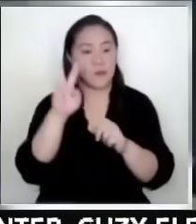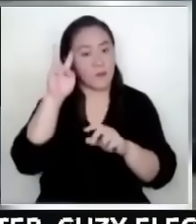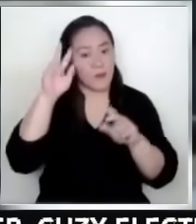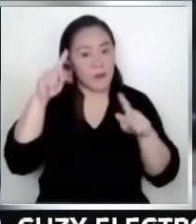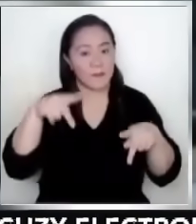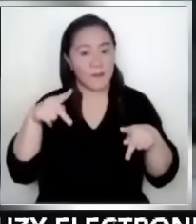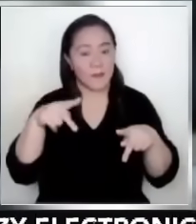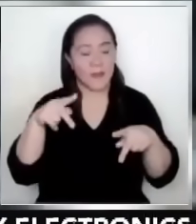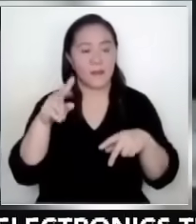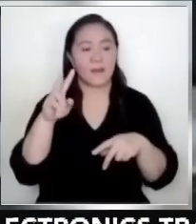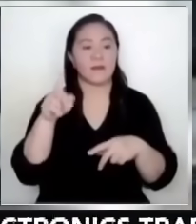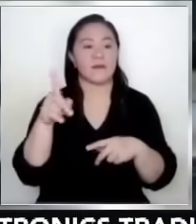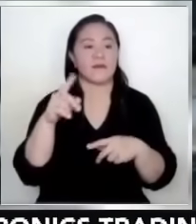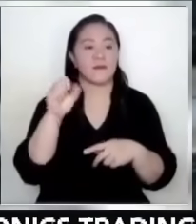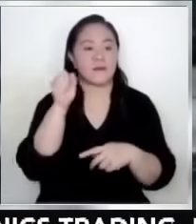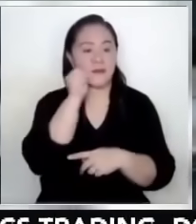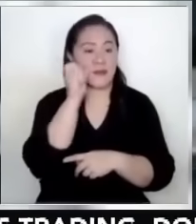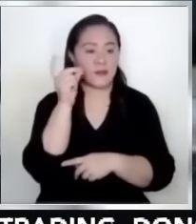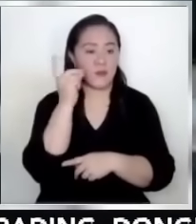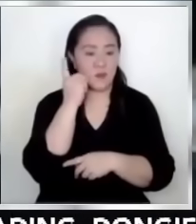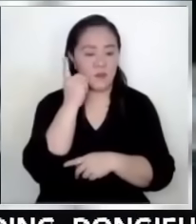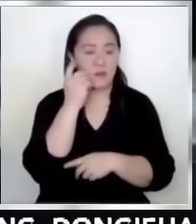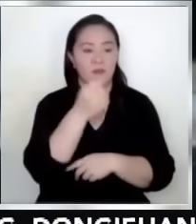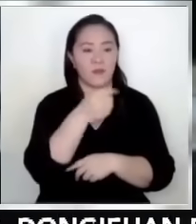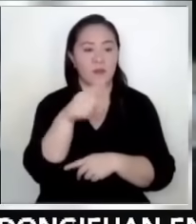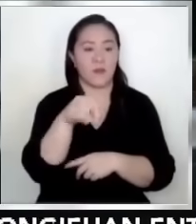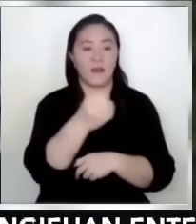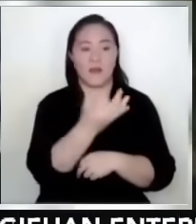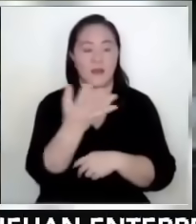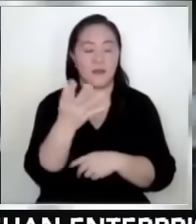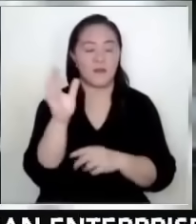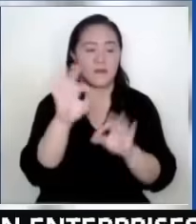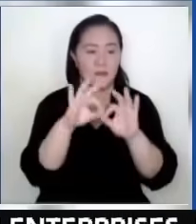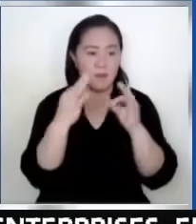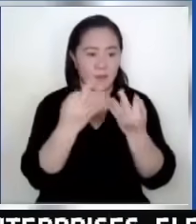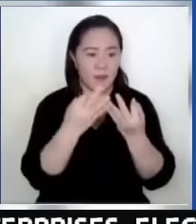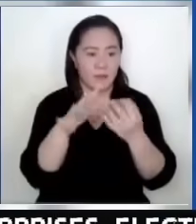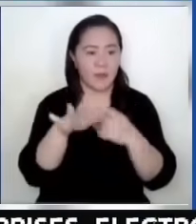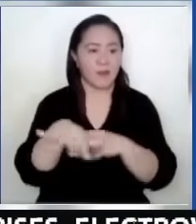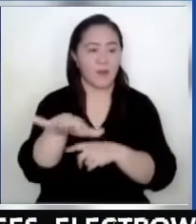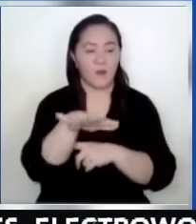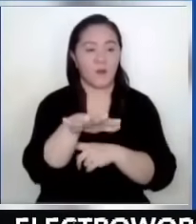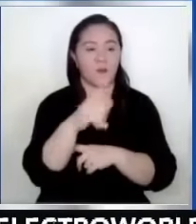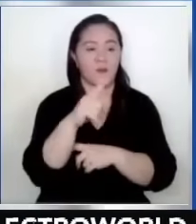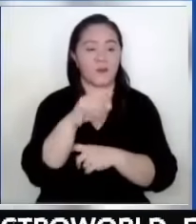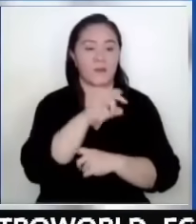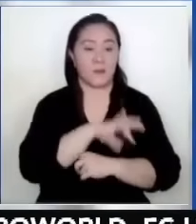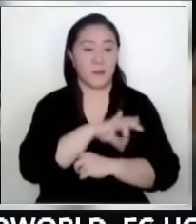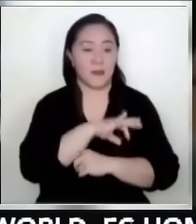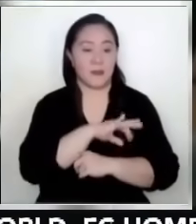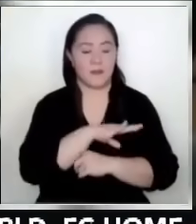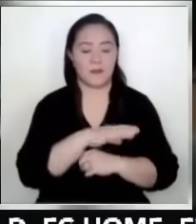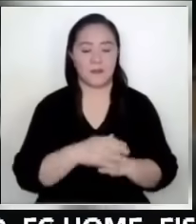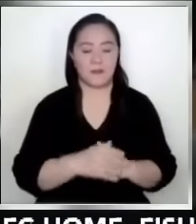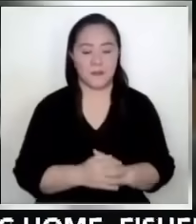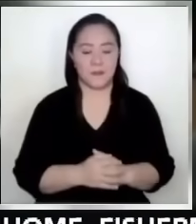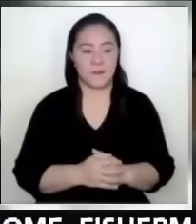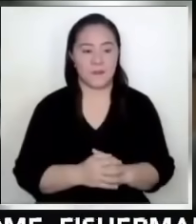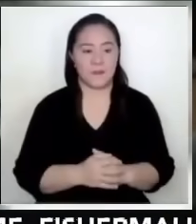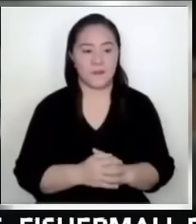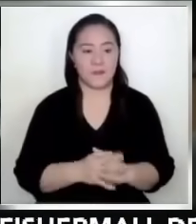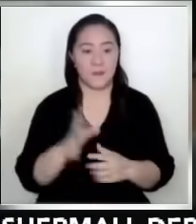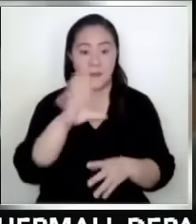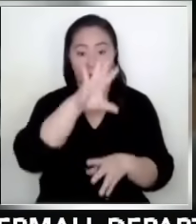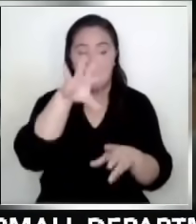ang DILG sa 6 na pamilyang beneficiaryo ng Comprehensive Social Benefit Program o CSBP. Kabilang sa ibinigay